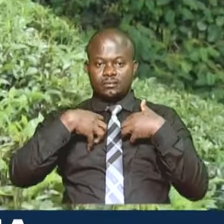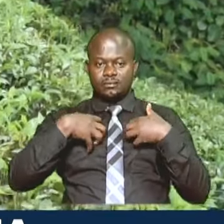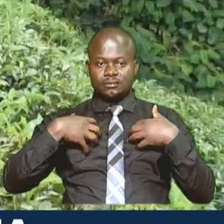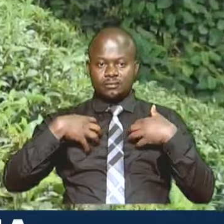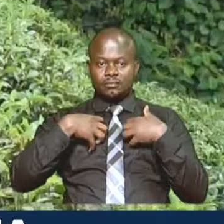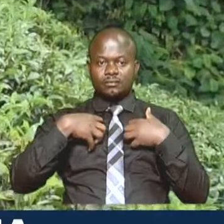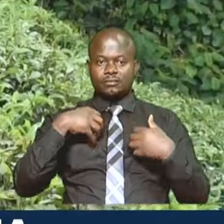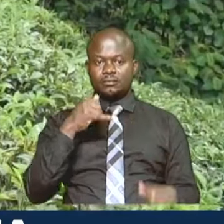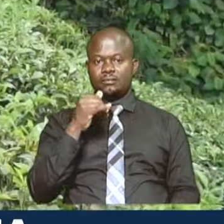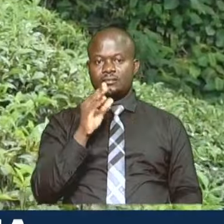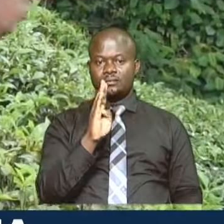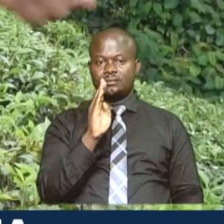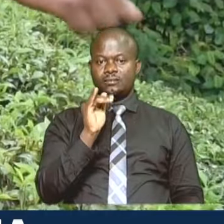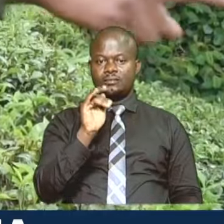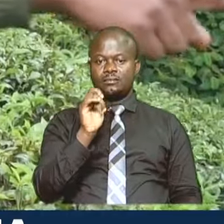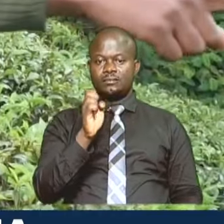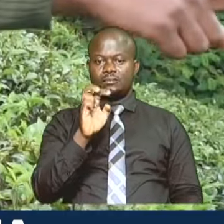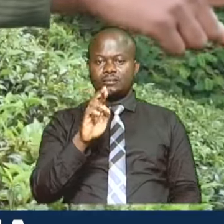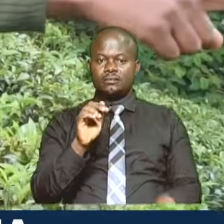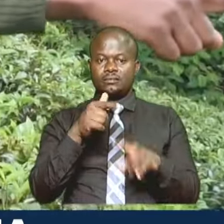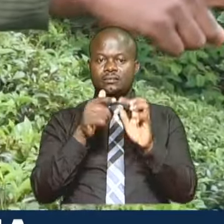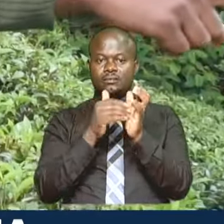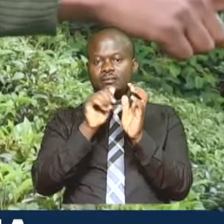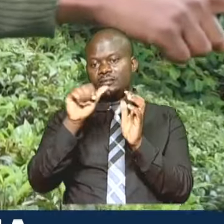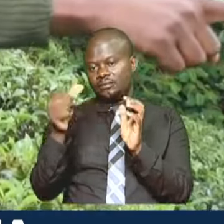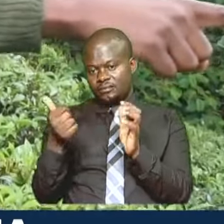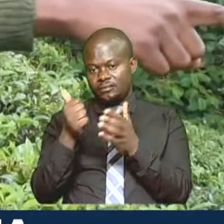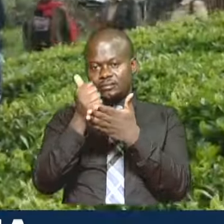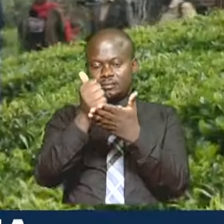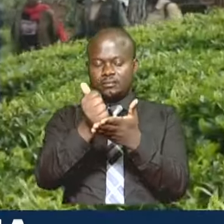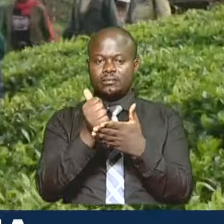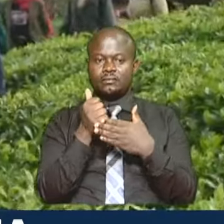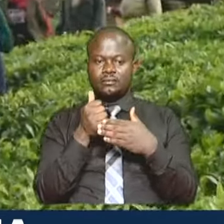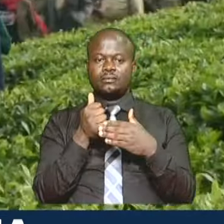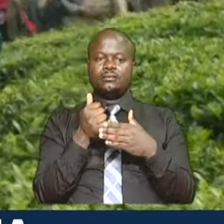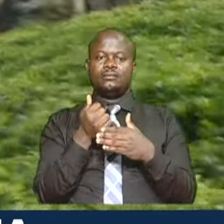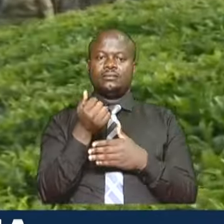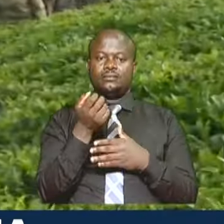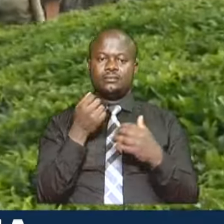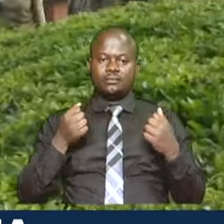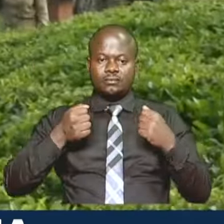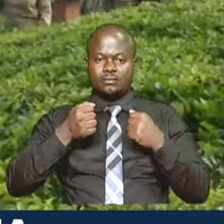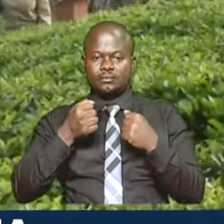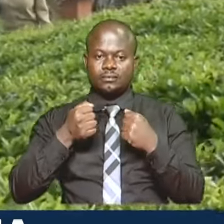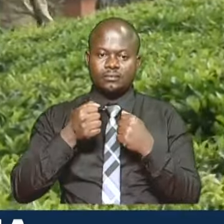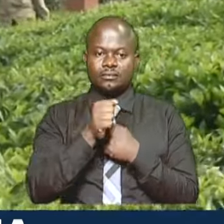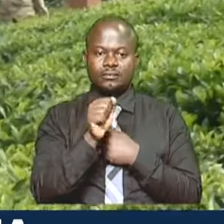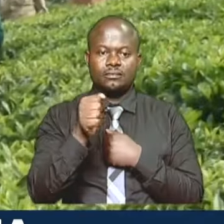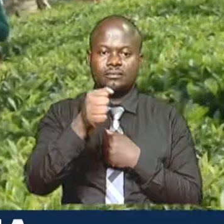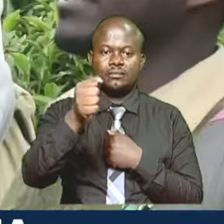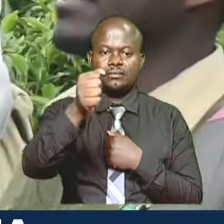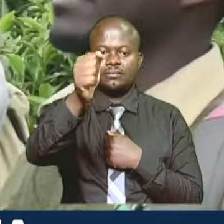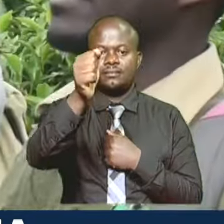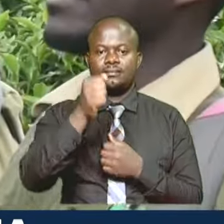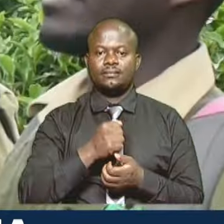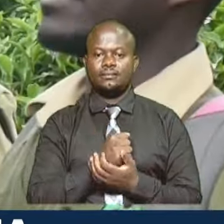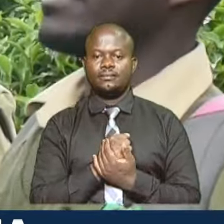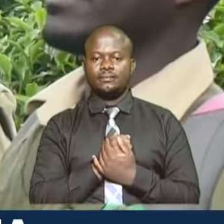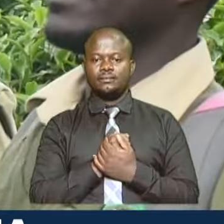zibitera n'indi y'abafasha rero ba mukerarugendo mu gutwara imizigo batembera mu ishyamba.